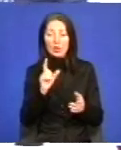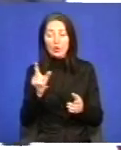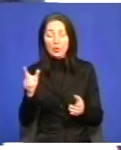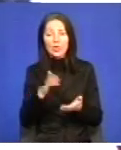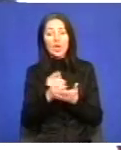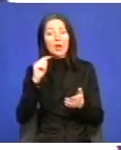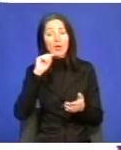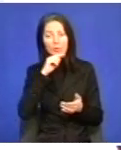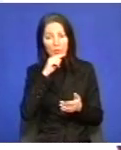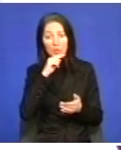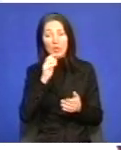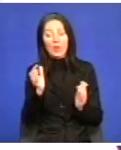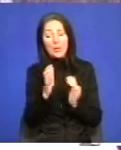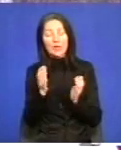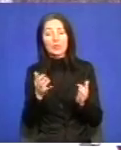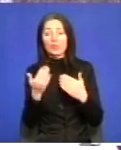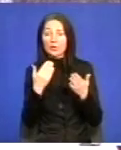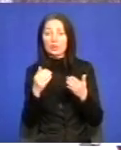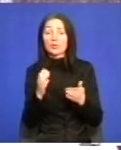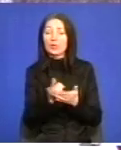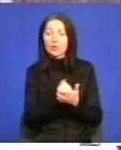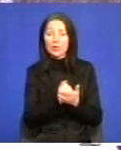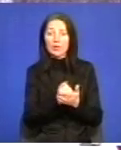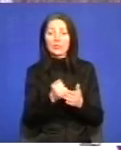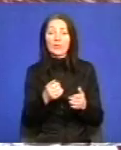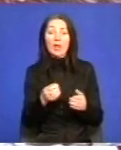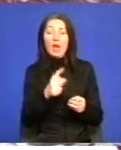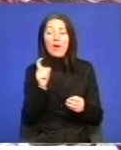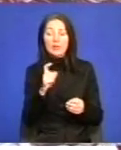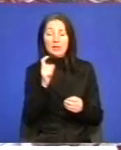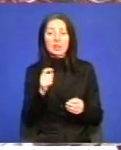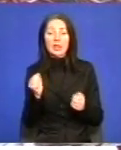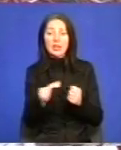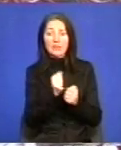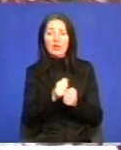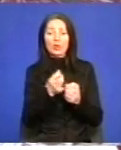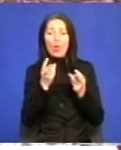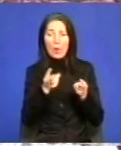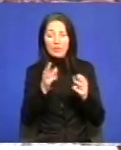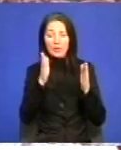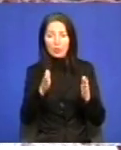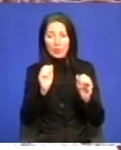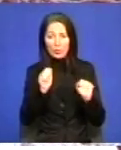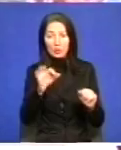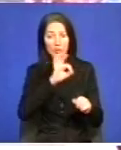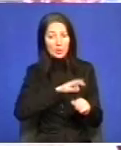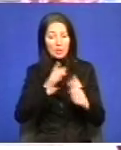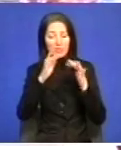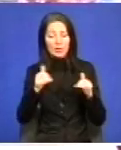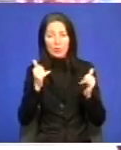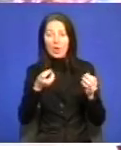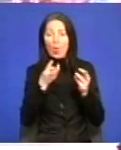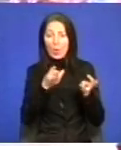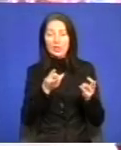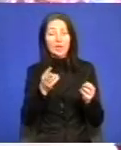бережно ставляться до ресурсів. Тому власники твердопаливних котлів можуть використати ялинку для опалення будинку. Деревина